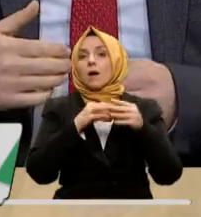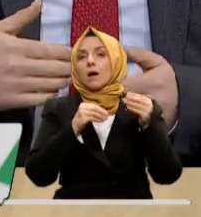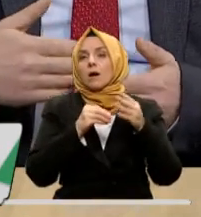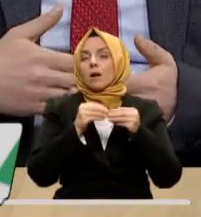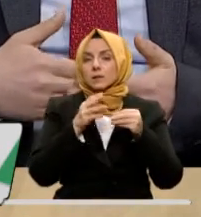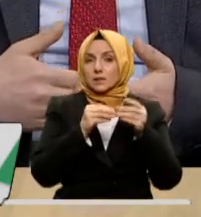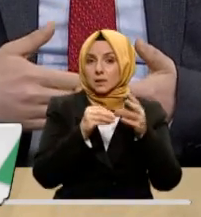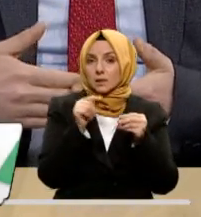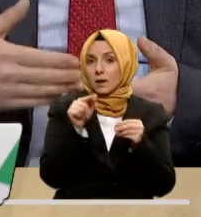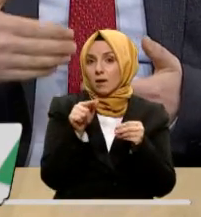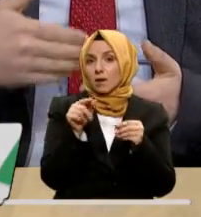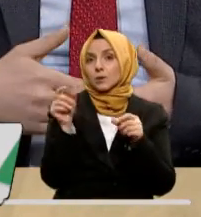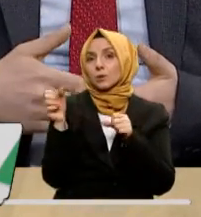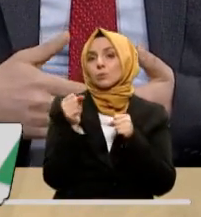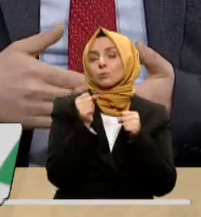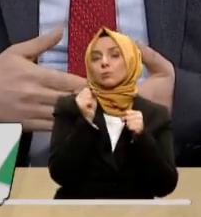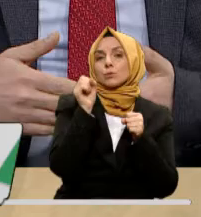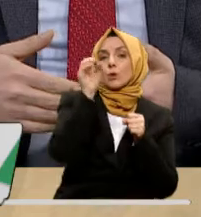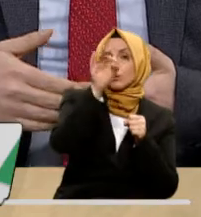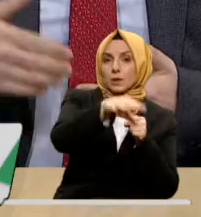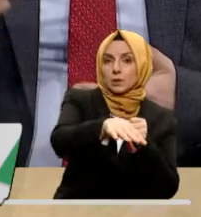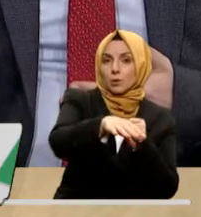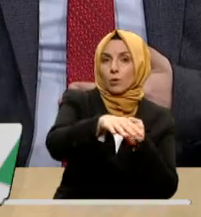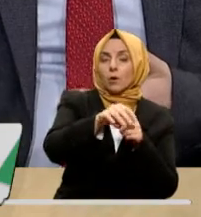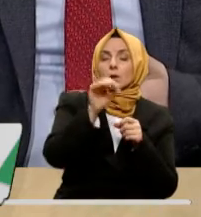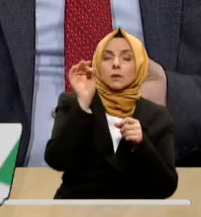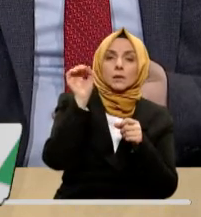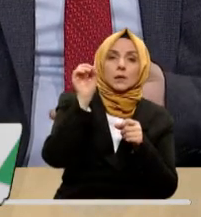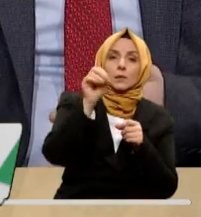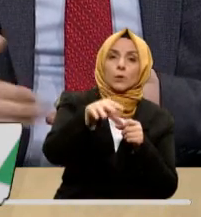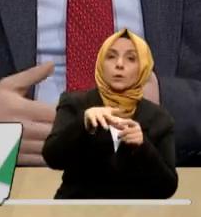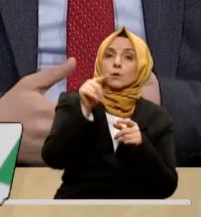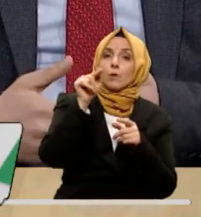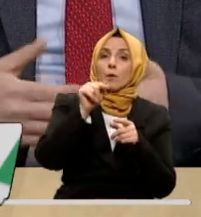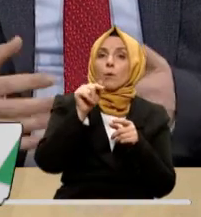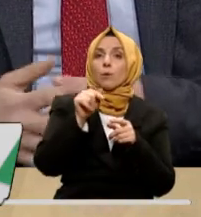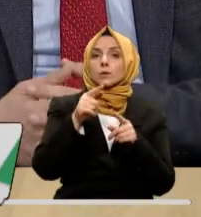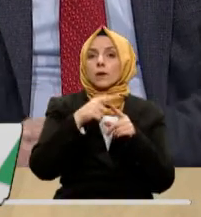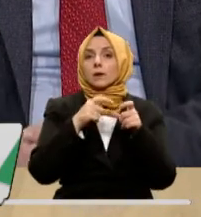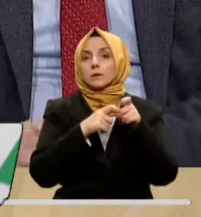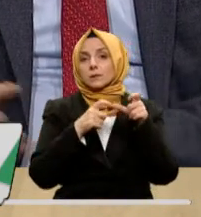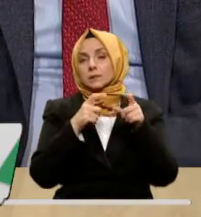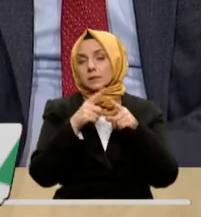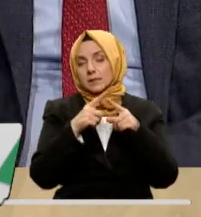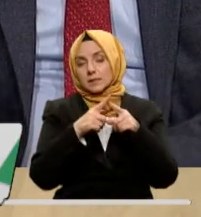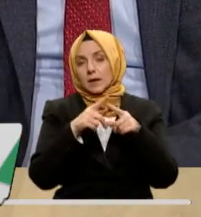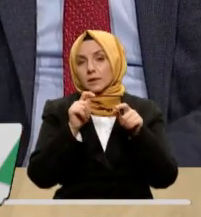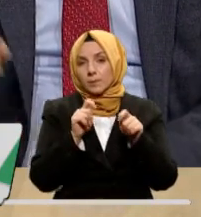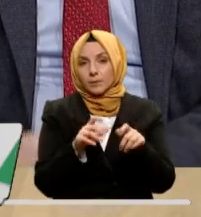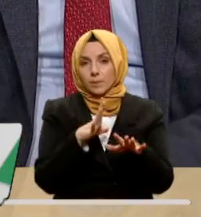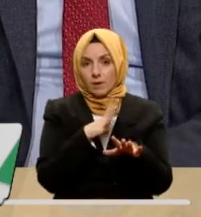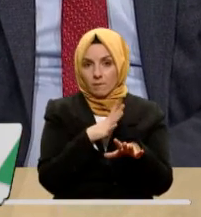Dolayısıyla akşamleyin kanı alınsa dahi sabahleyin 89 da alınan kanda bir farkı kalmayacak Çünkü bu